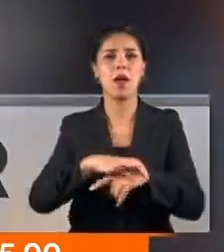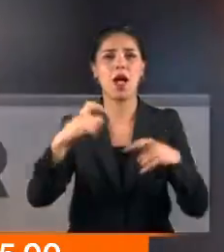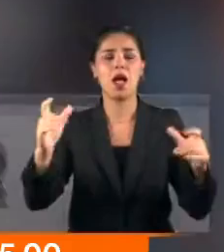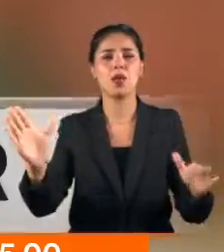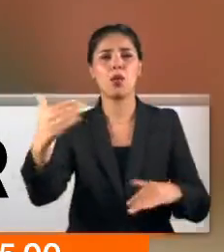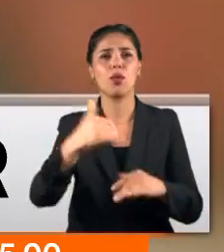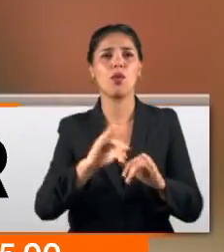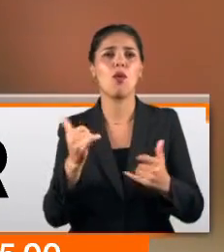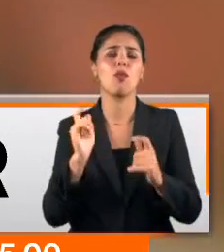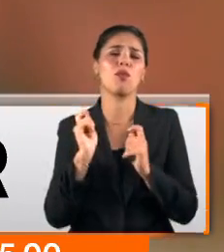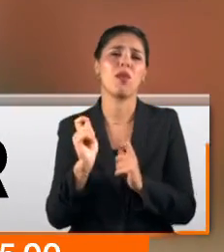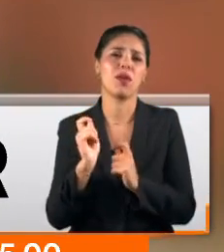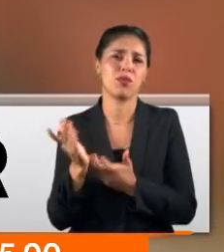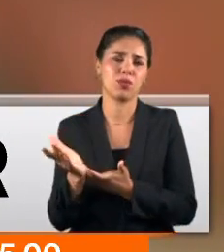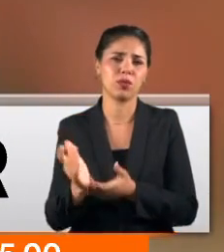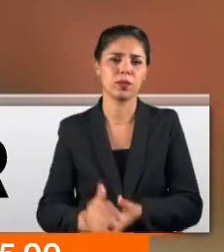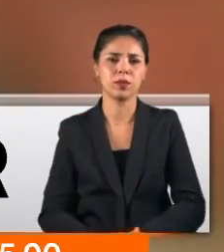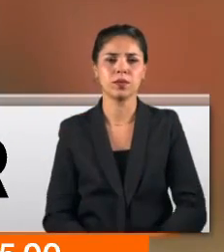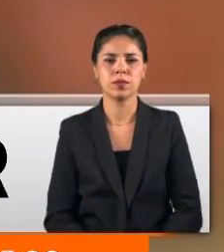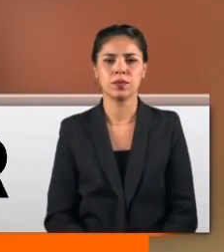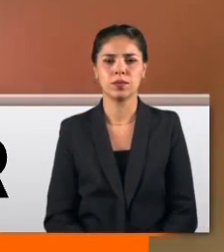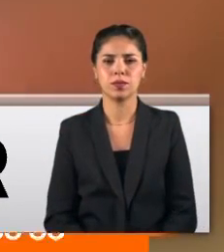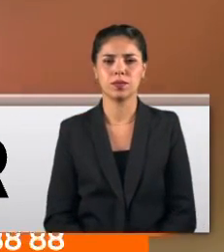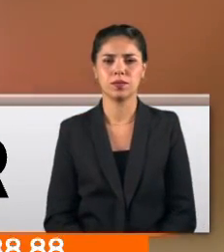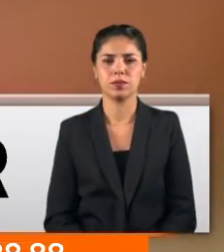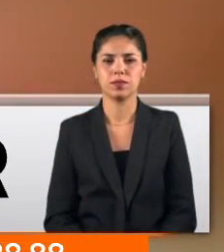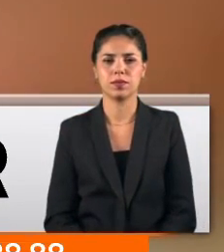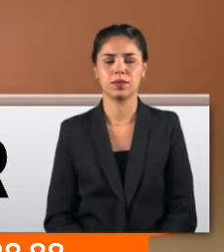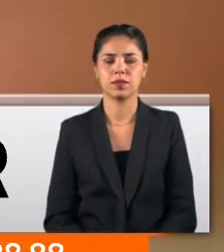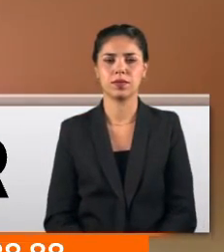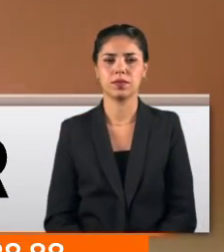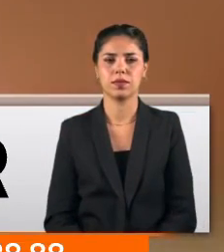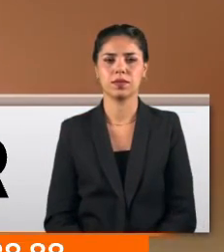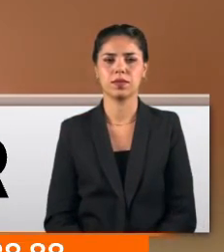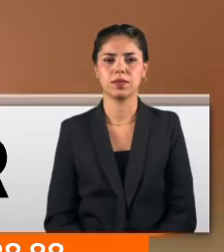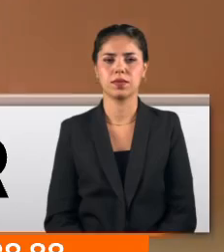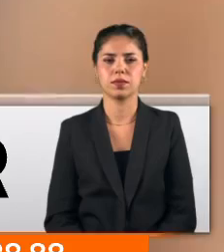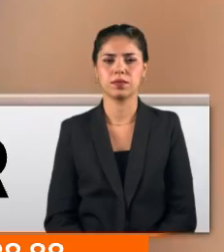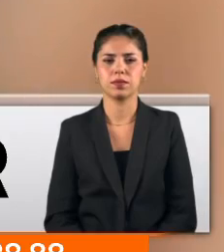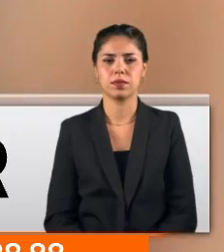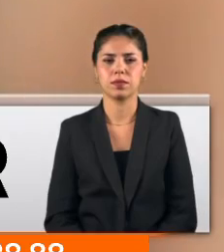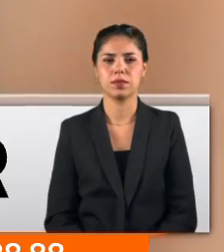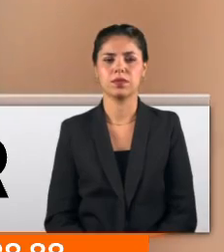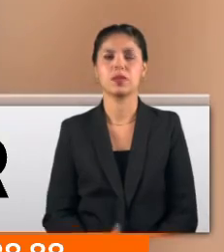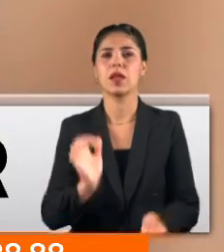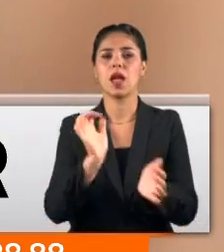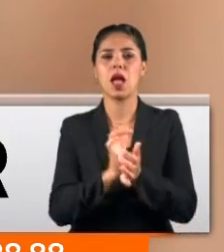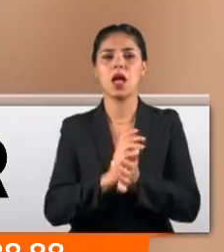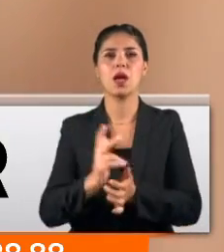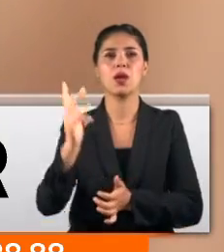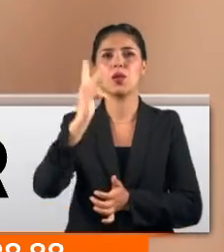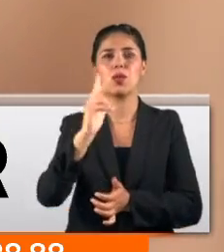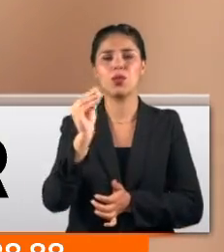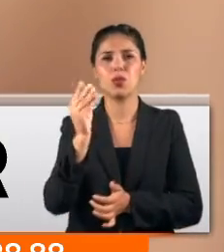oynamak zorunda. Onun cihazı ilk nakli olması lazım. Eğer o ilk naklinin olamazsa yavrum ölecek. Yıldız ailesinin